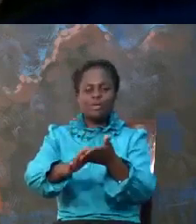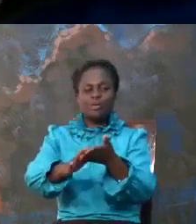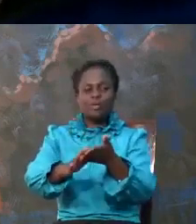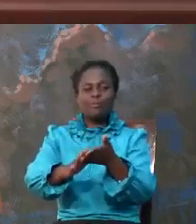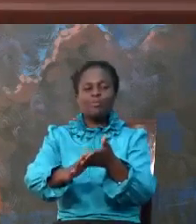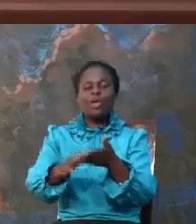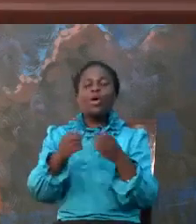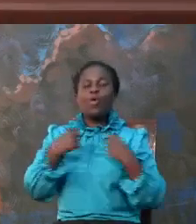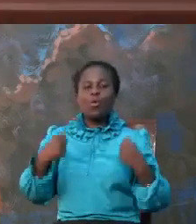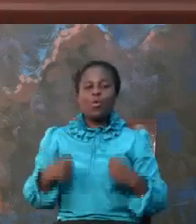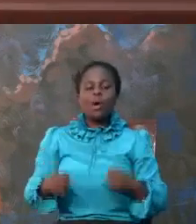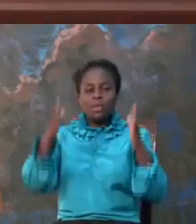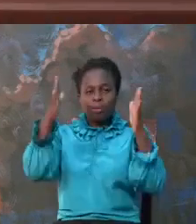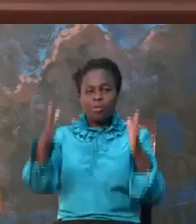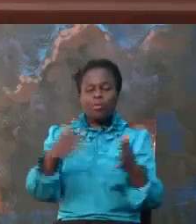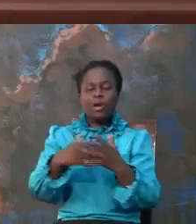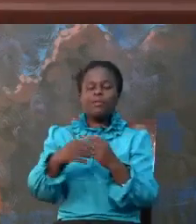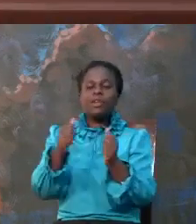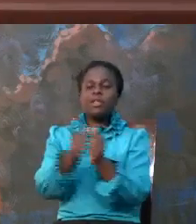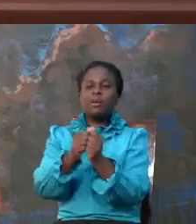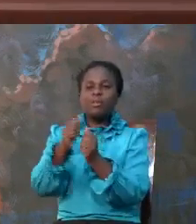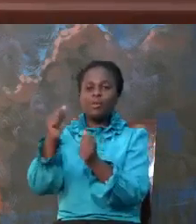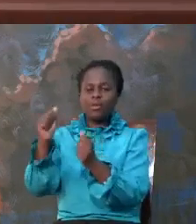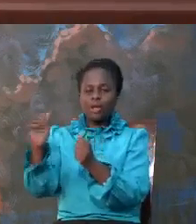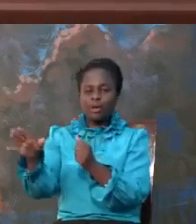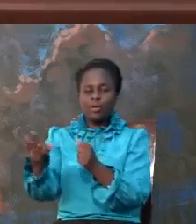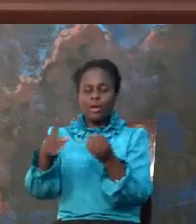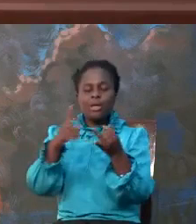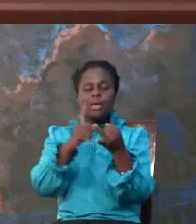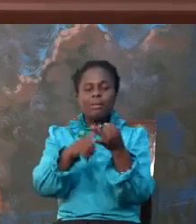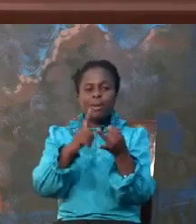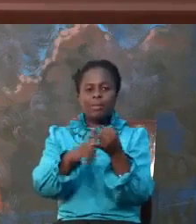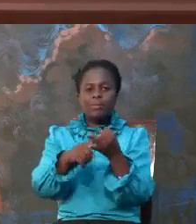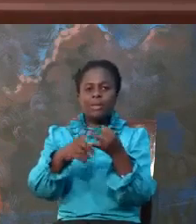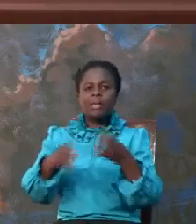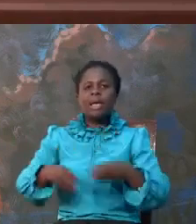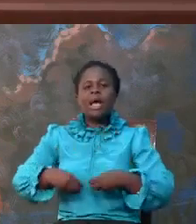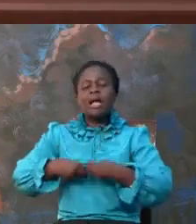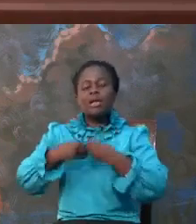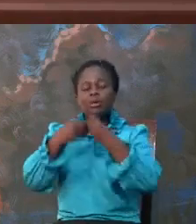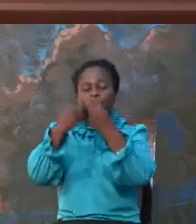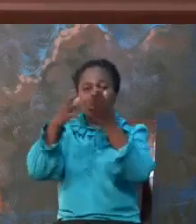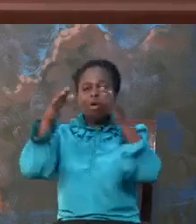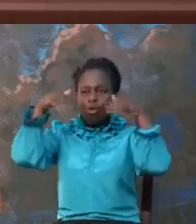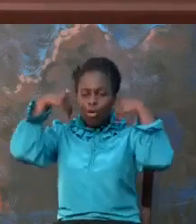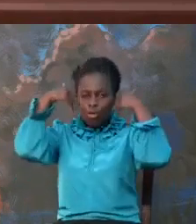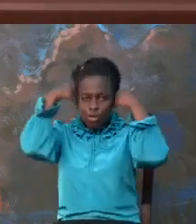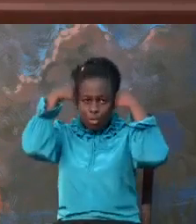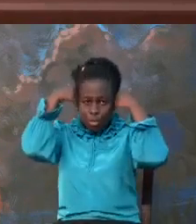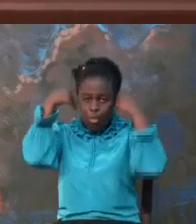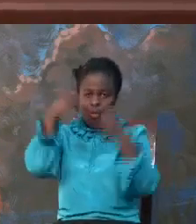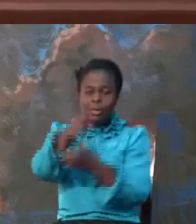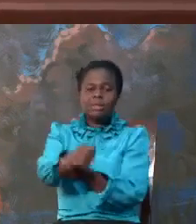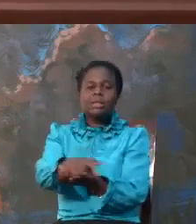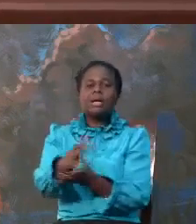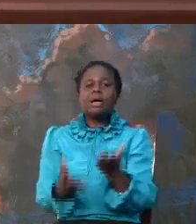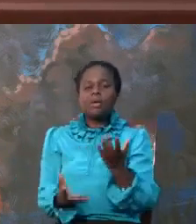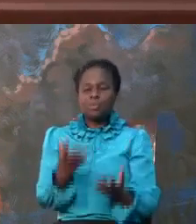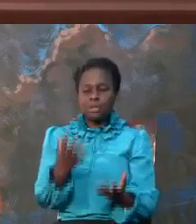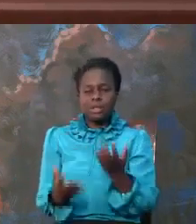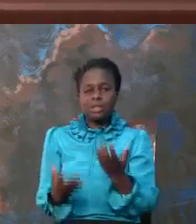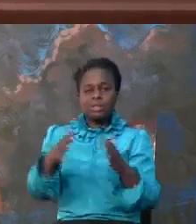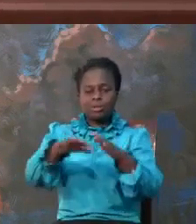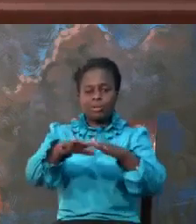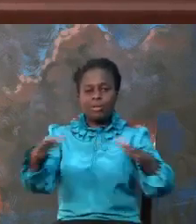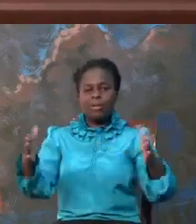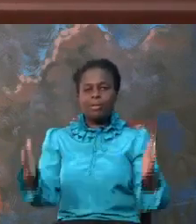Kuhani mkuu alifanya jambo hilo. Jambo la pili alilopewa, alipewa kondoo wa sadaka ya kuteketezwa